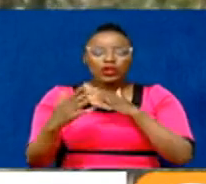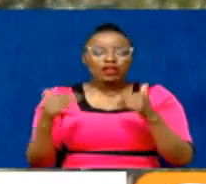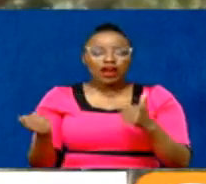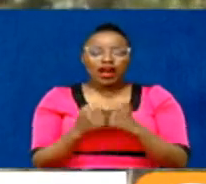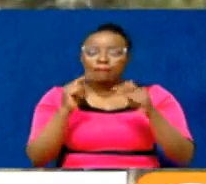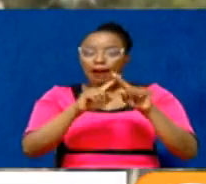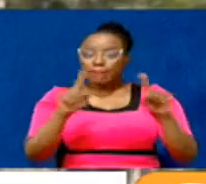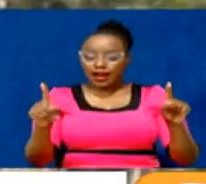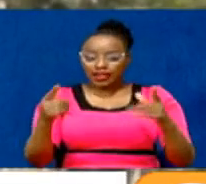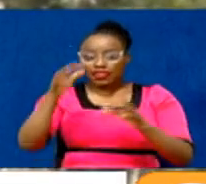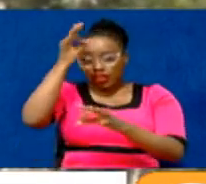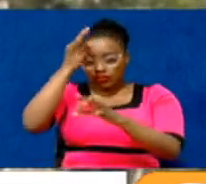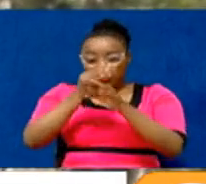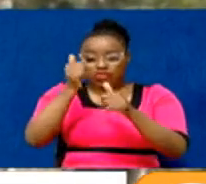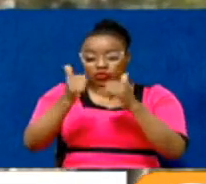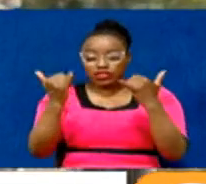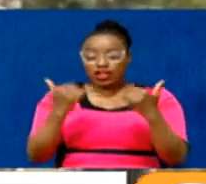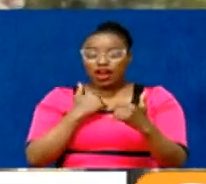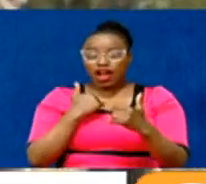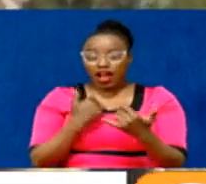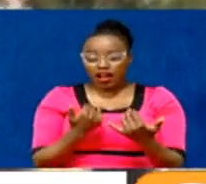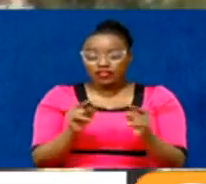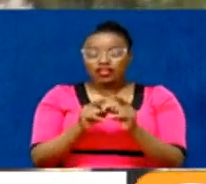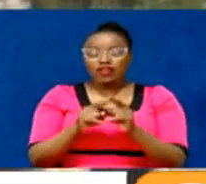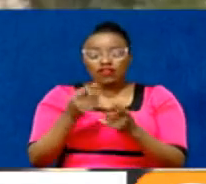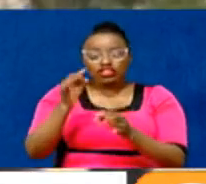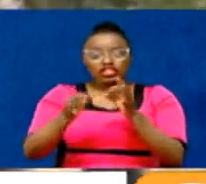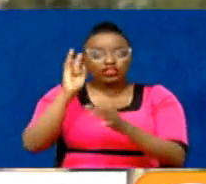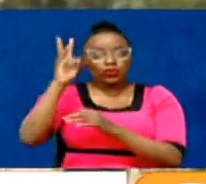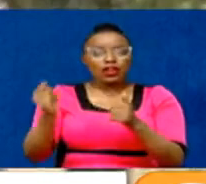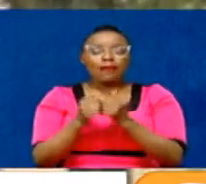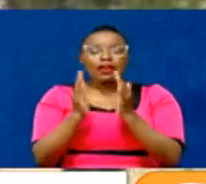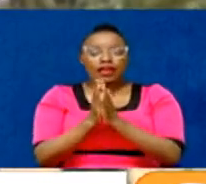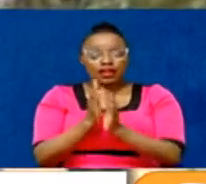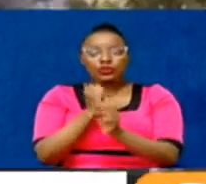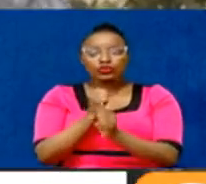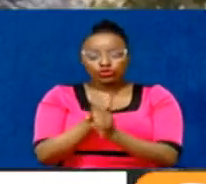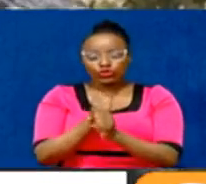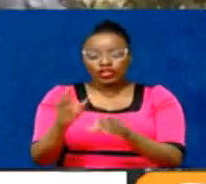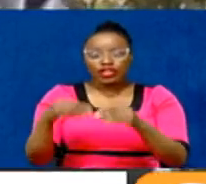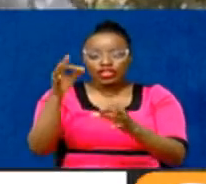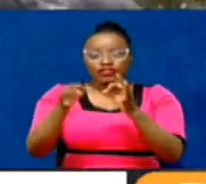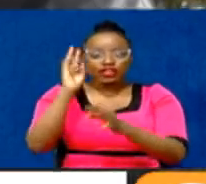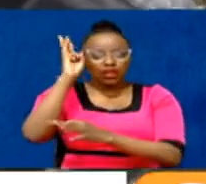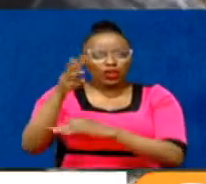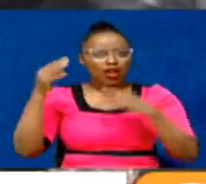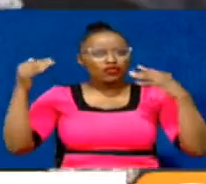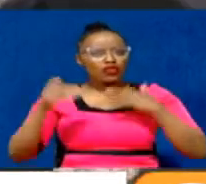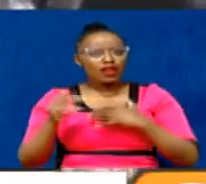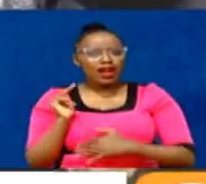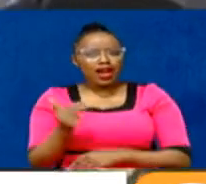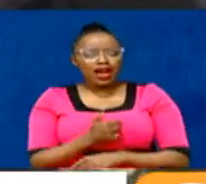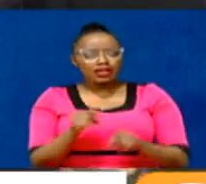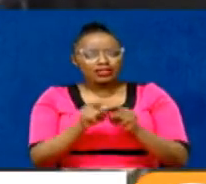ilitendeka. Lakini imani yenye niko nayo, haki itatendeka na mtoto wangu atafanyiwa justice. Imetustua kama